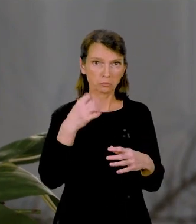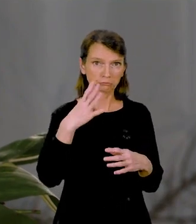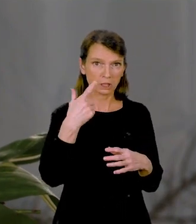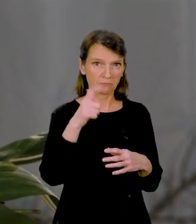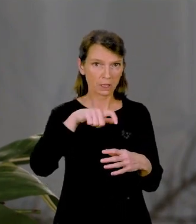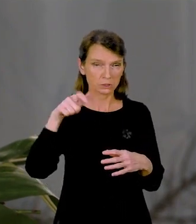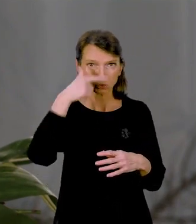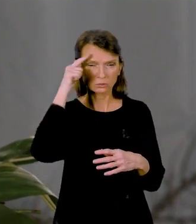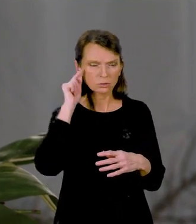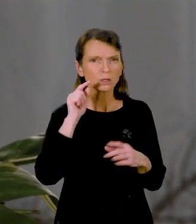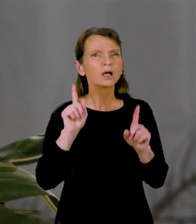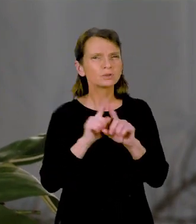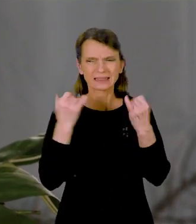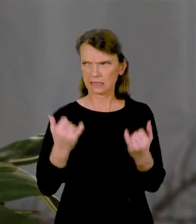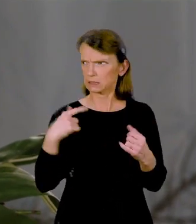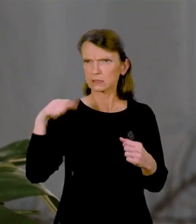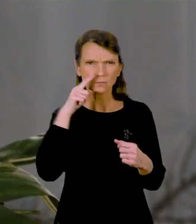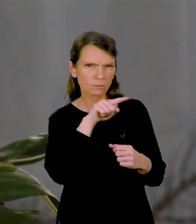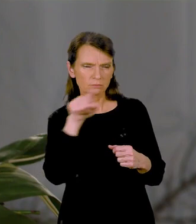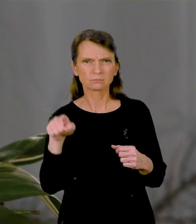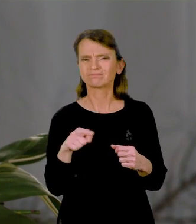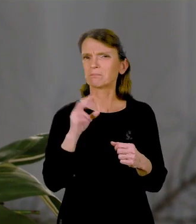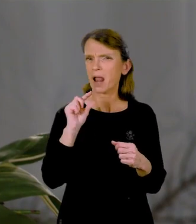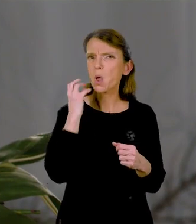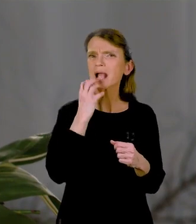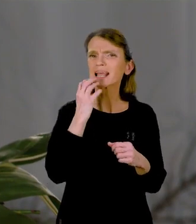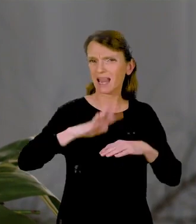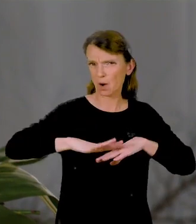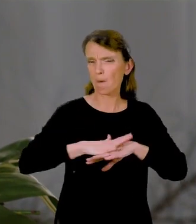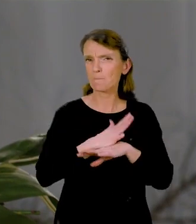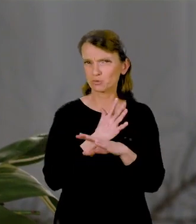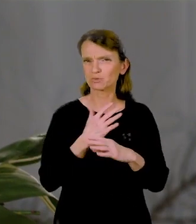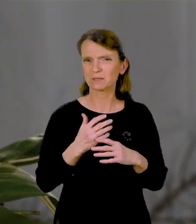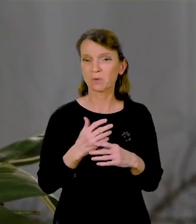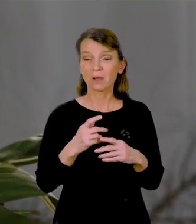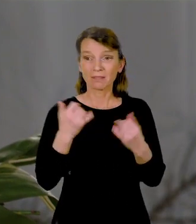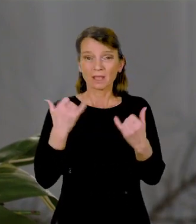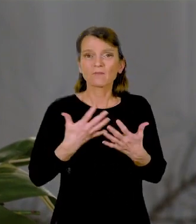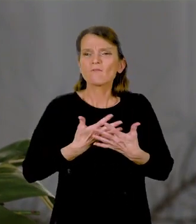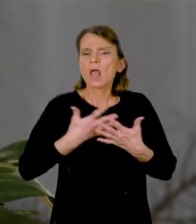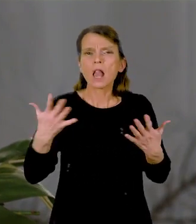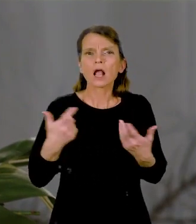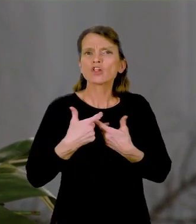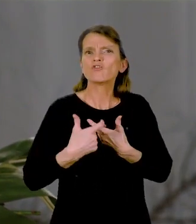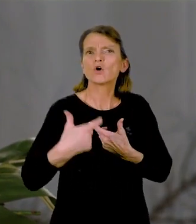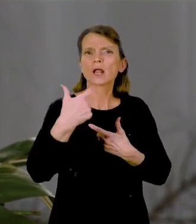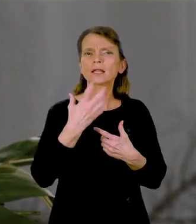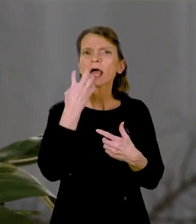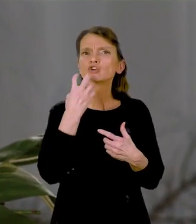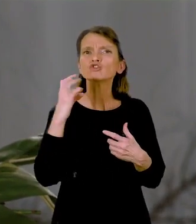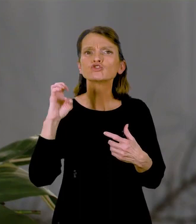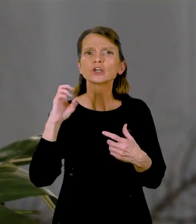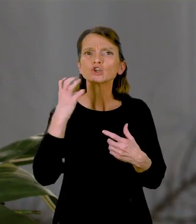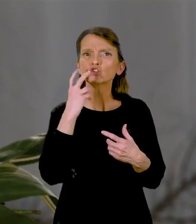danes je nekaj grenkobe v zraku. Kaj bi se slepili? Tudi danes smo tu v veliki dvorani Šeškovega doma zbrani